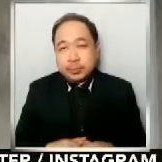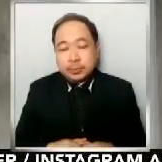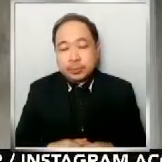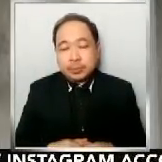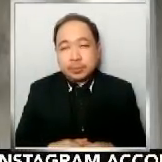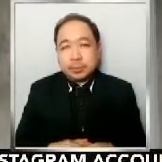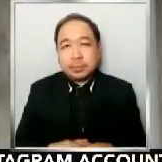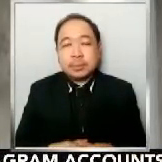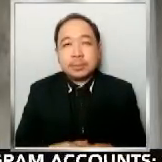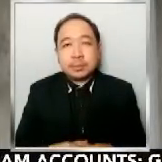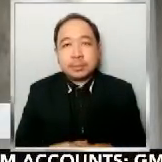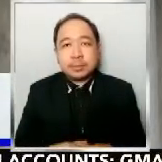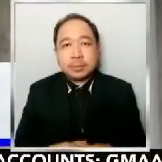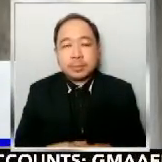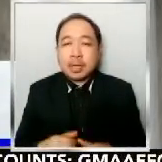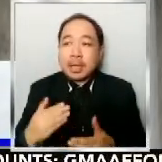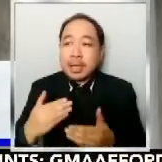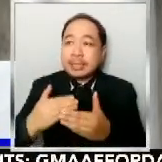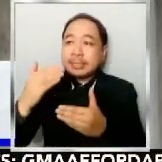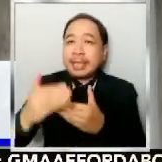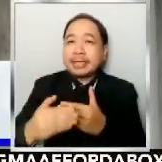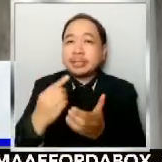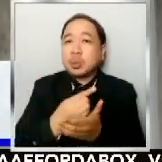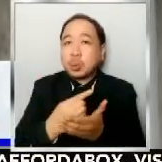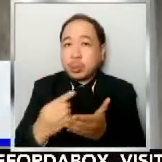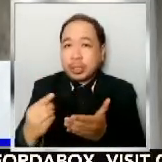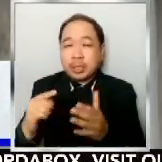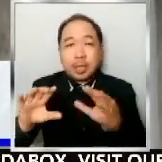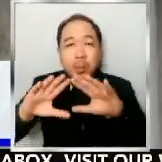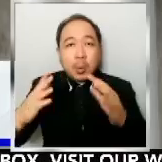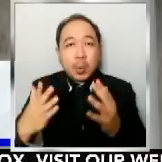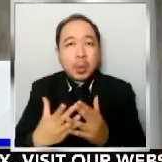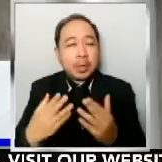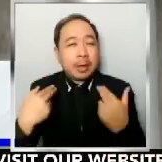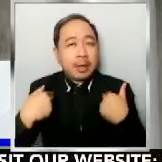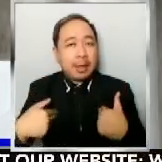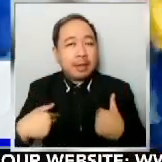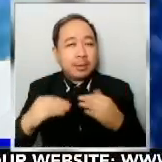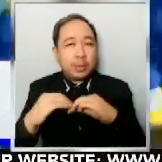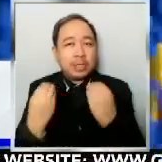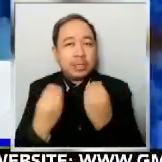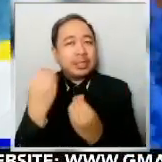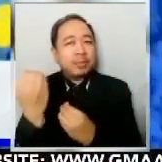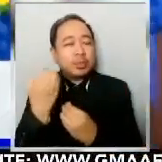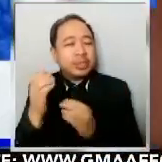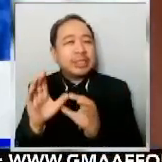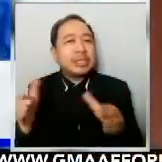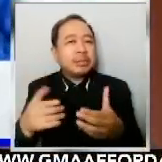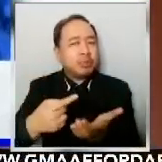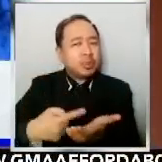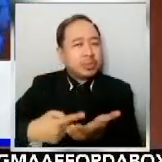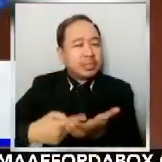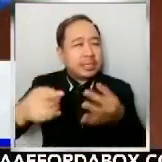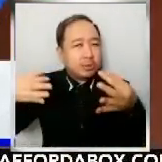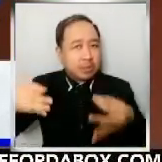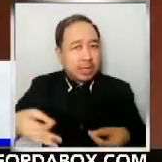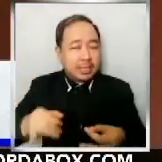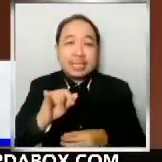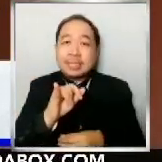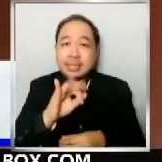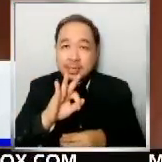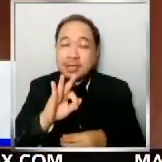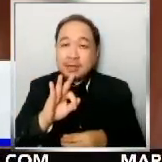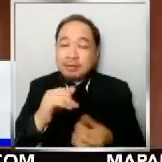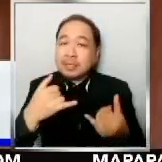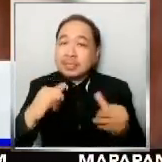Sa isang linggo, magpupulong ang World Health Organization Emergency Committee para pag-usapan at pagdesisyonan kung nararapat pa rin bang